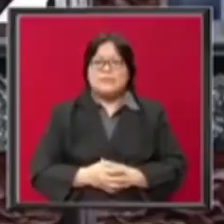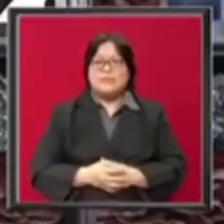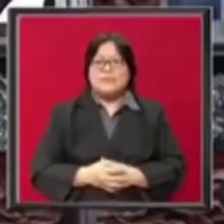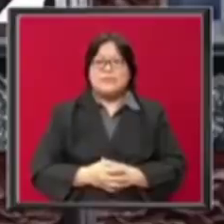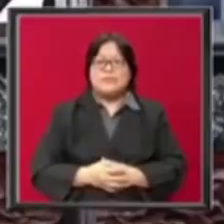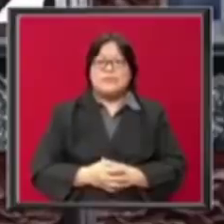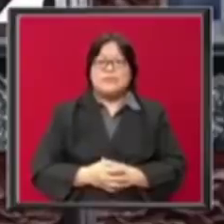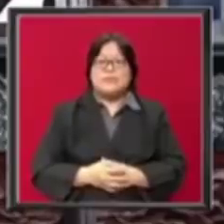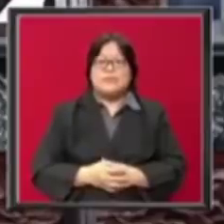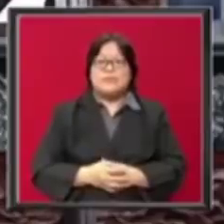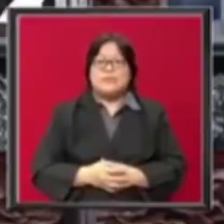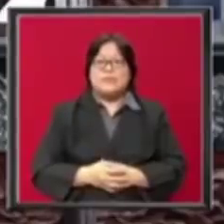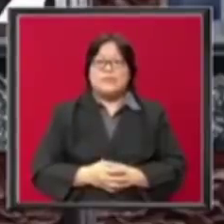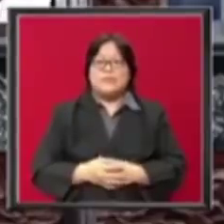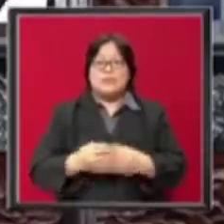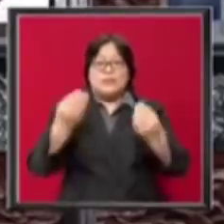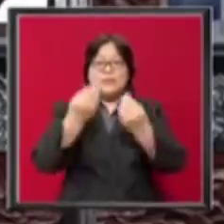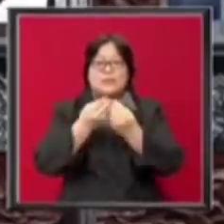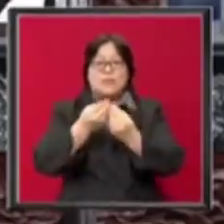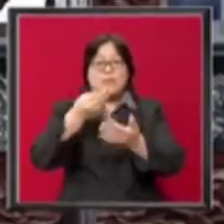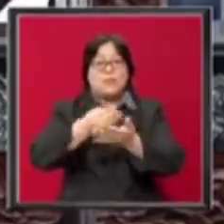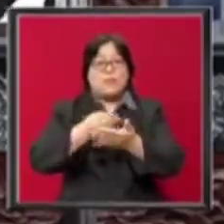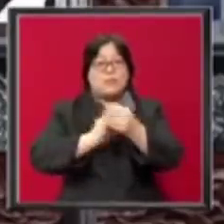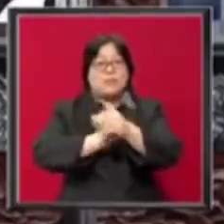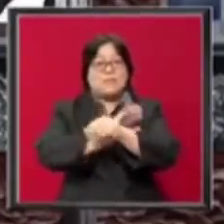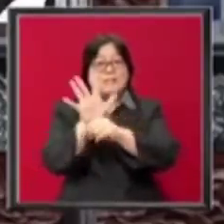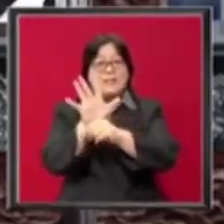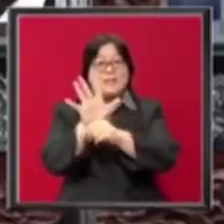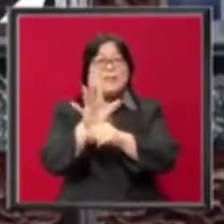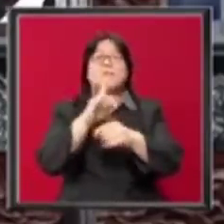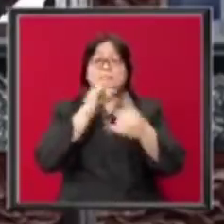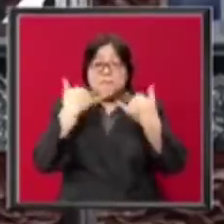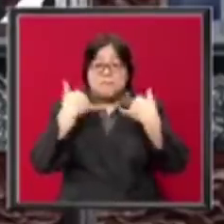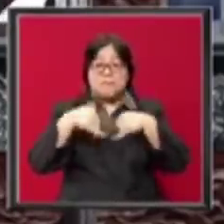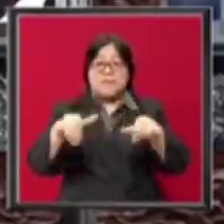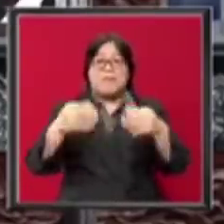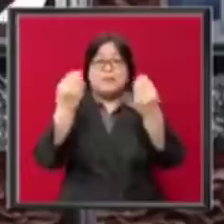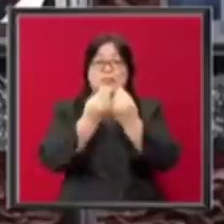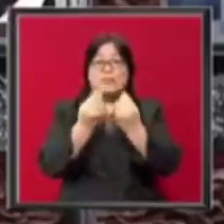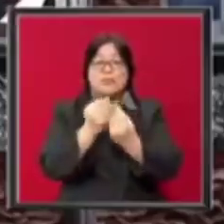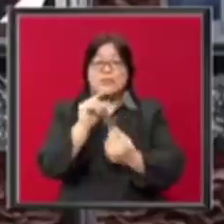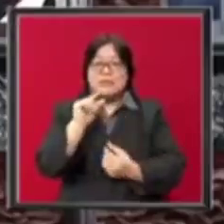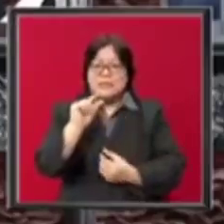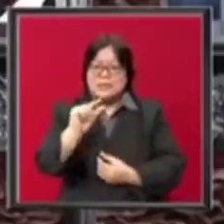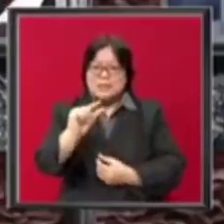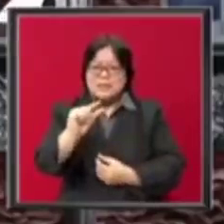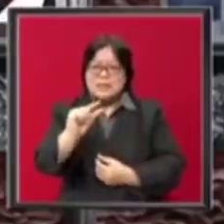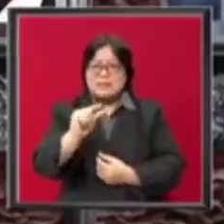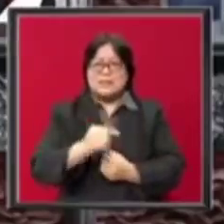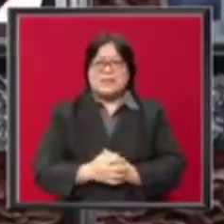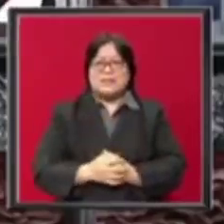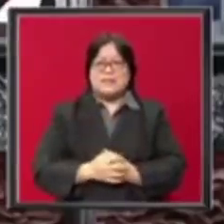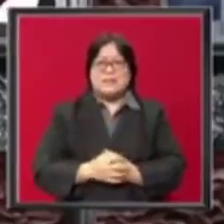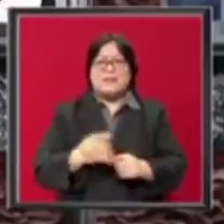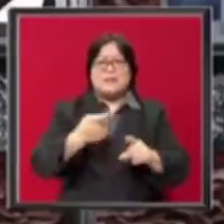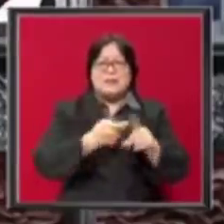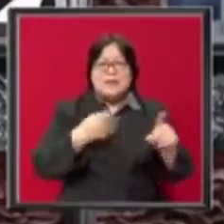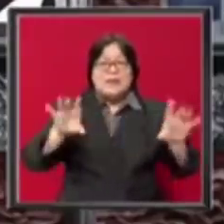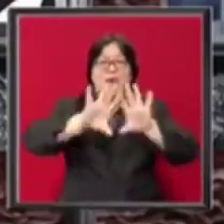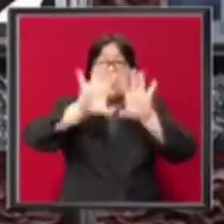kumpulan wang COVID-19 ini masih merupakan jumlah kecil 17